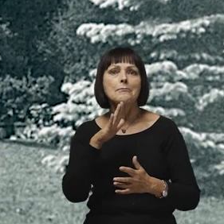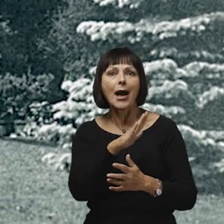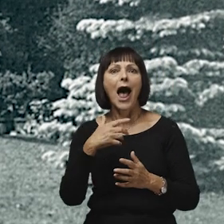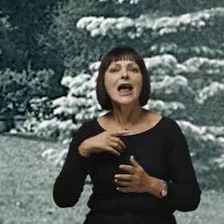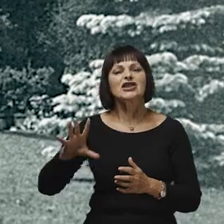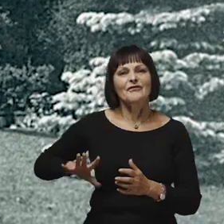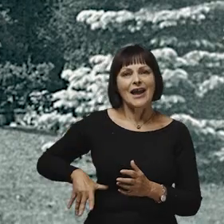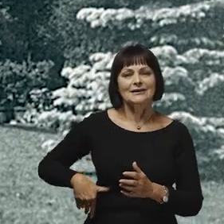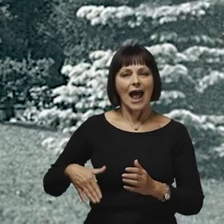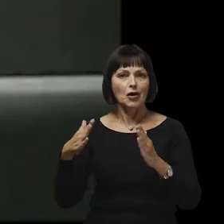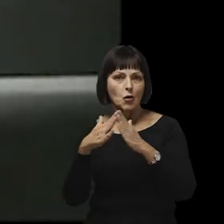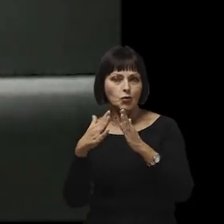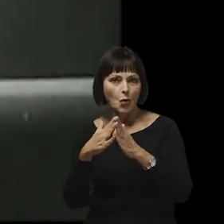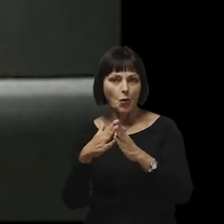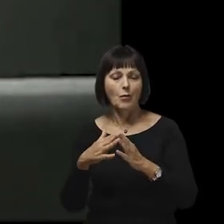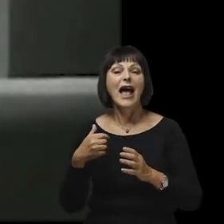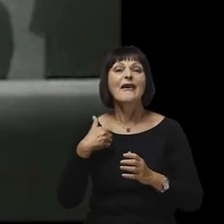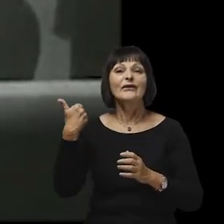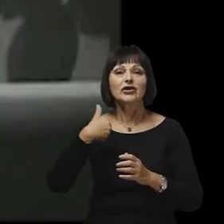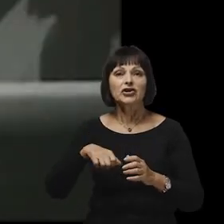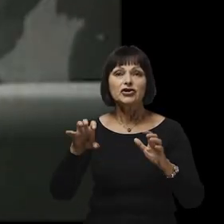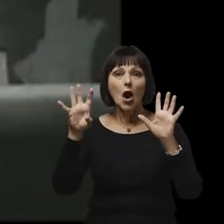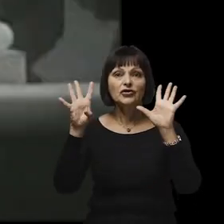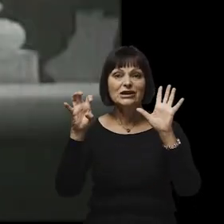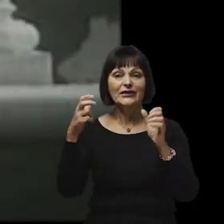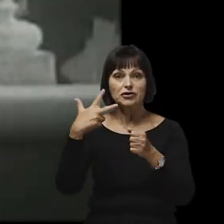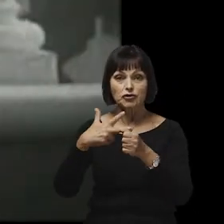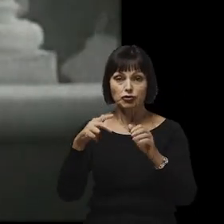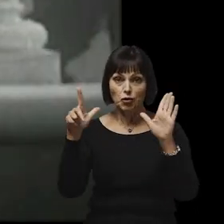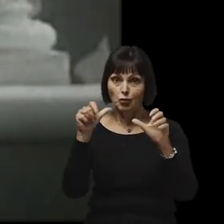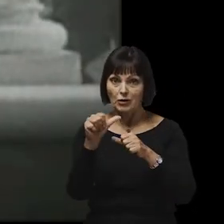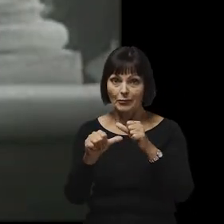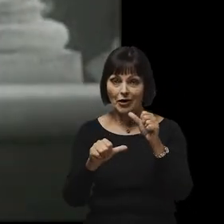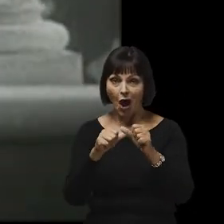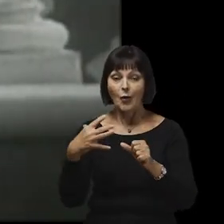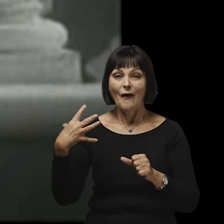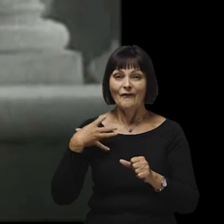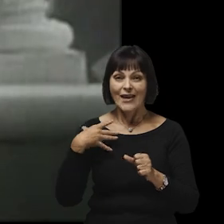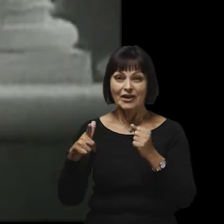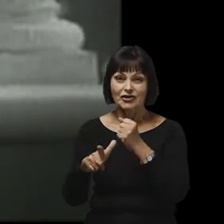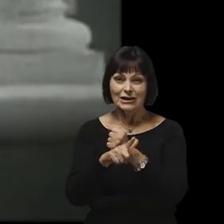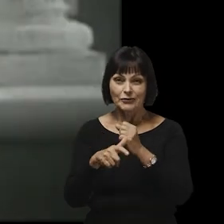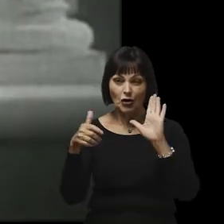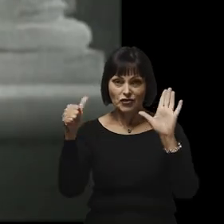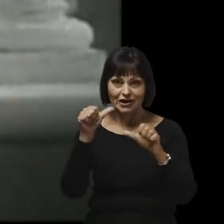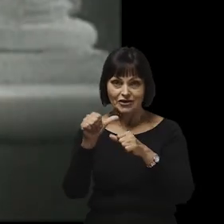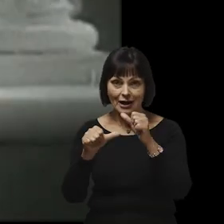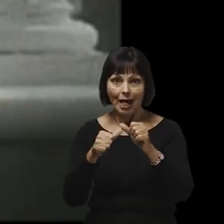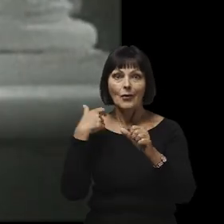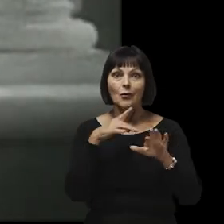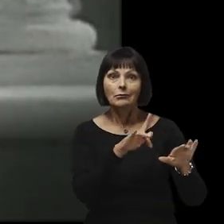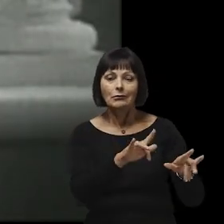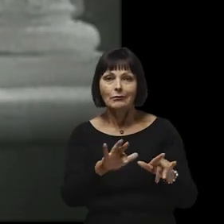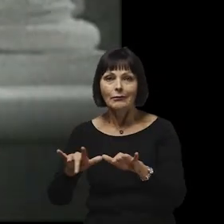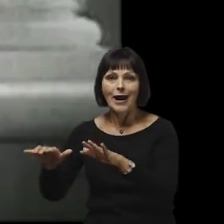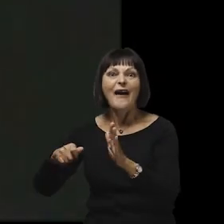szwajcarskim Rionbosan pod Morsz. W 1937 roku, w wieku 76 lat, Paderewski zagrał